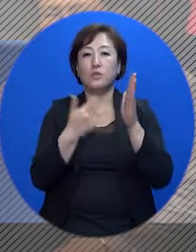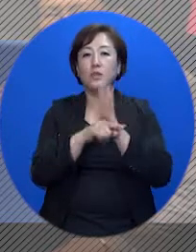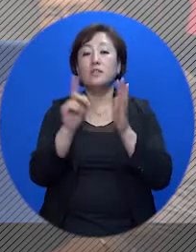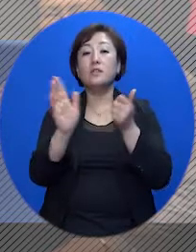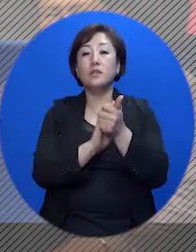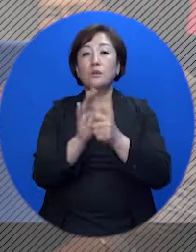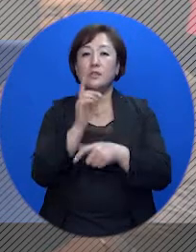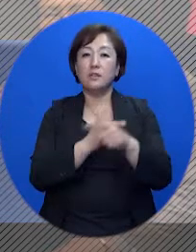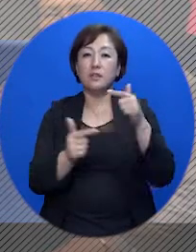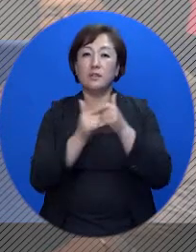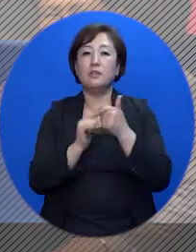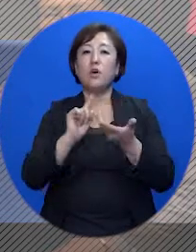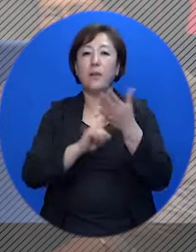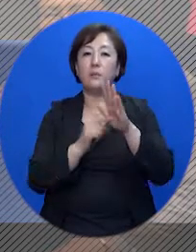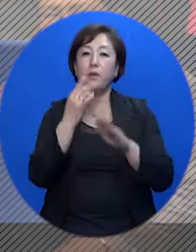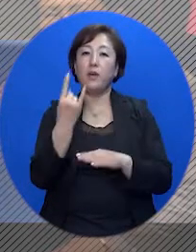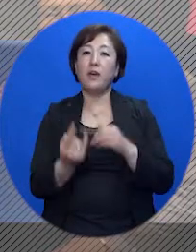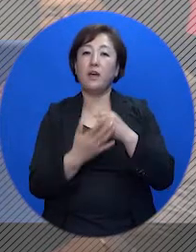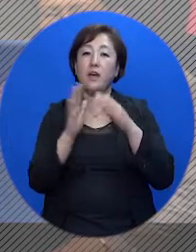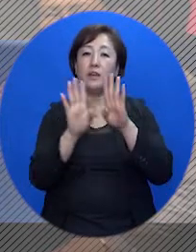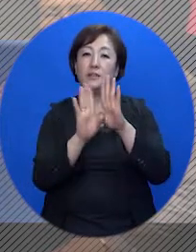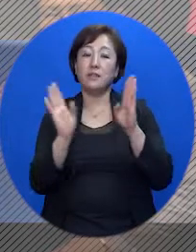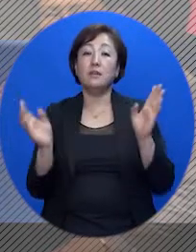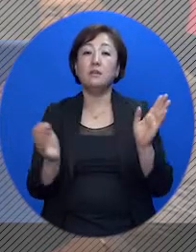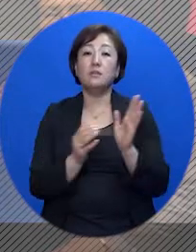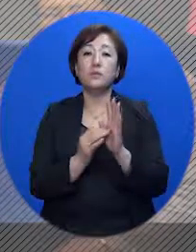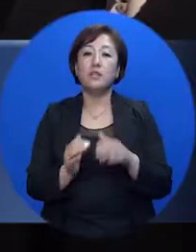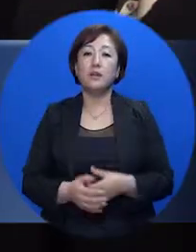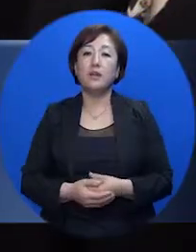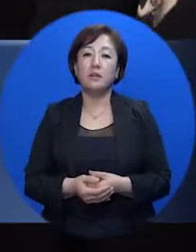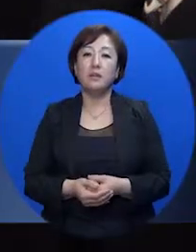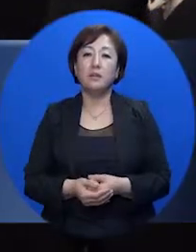해설 서비스 역량 향상 발표회가 개최됐습니다.